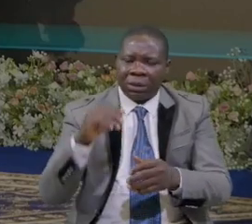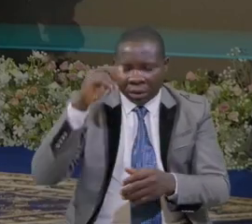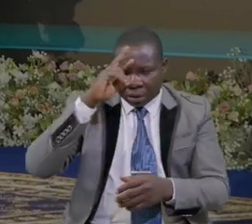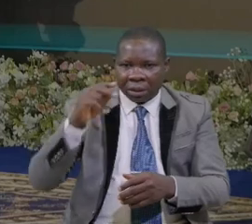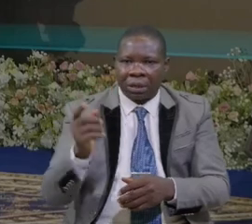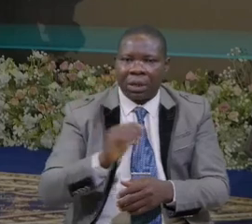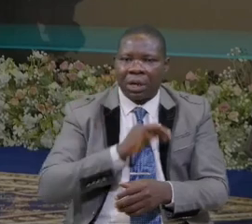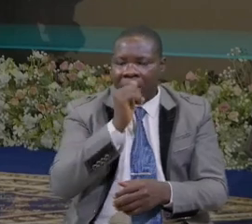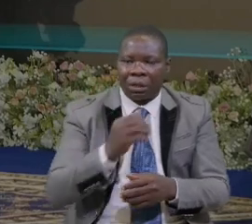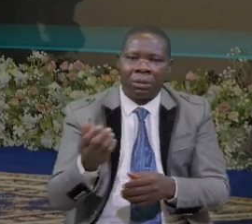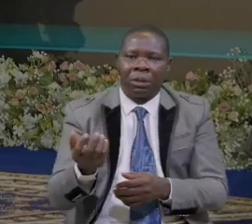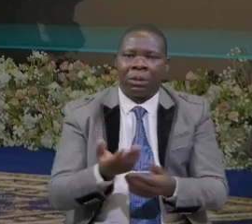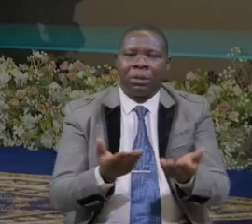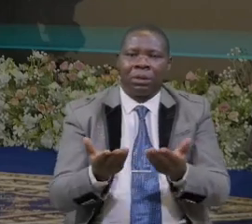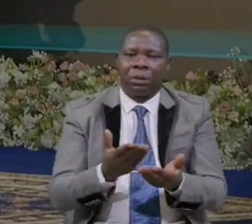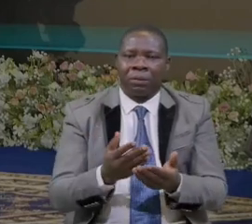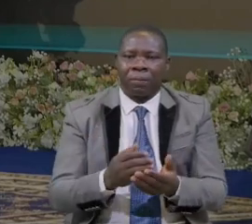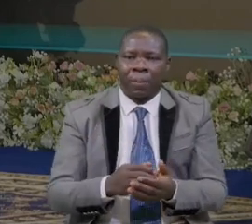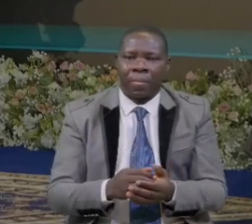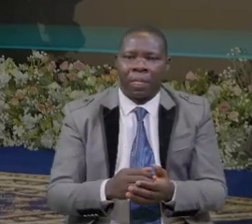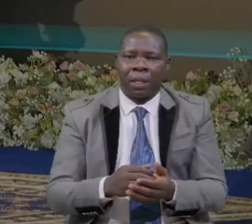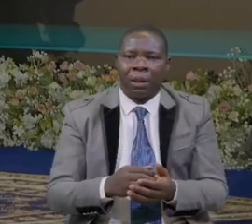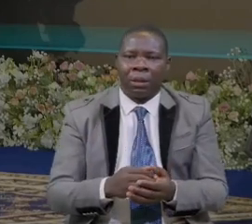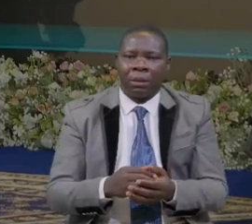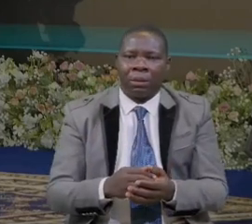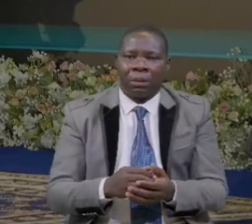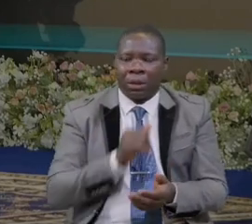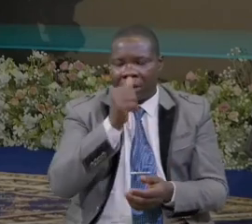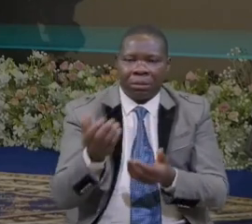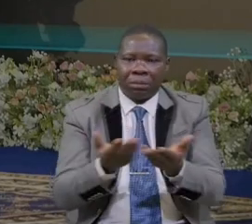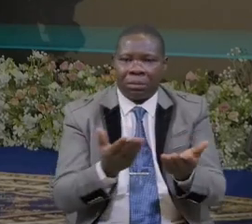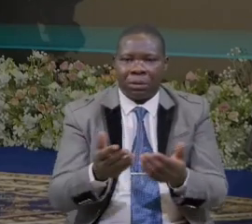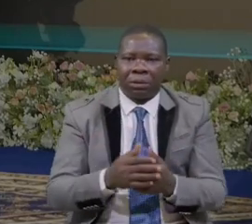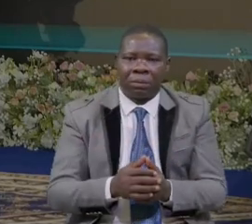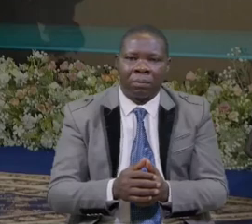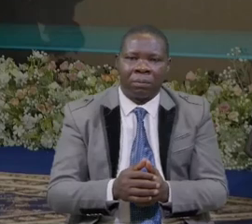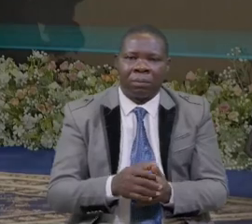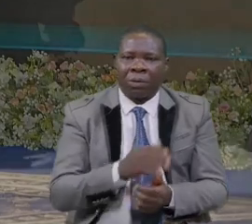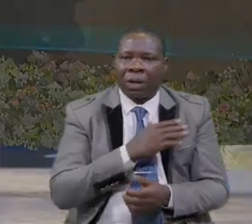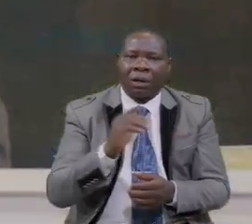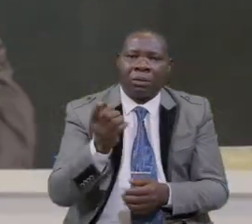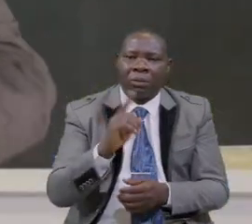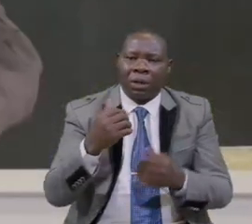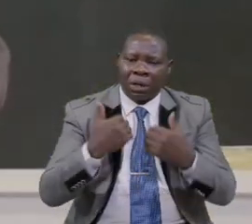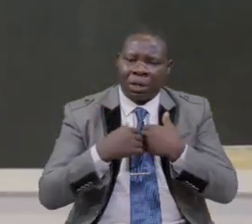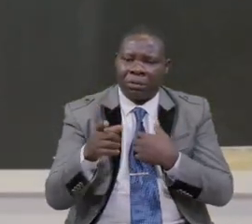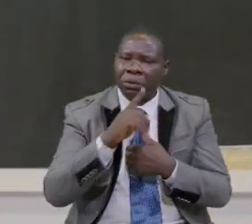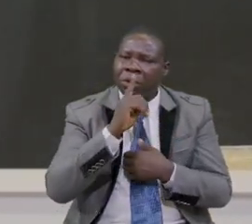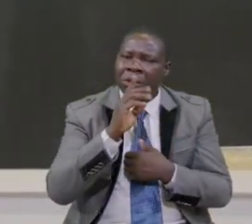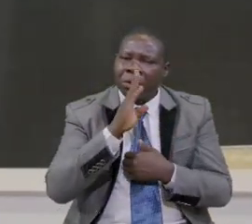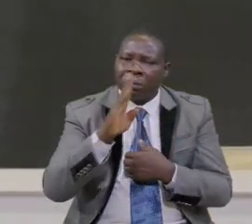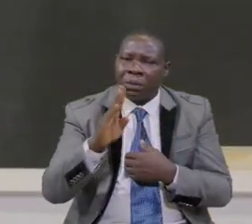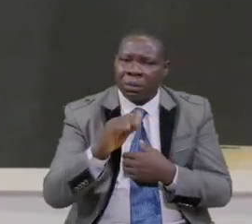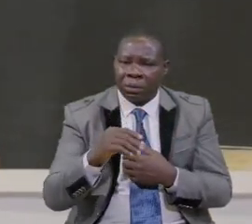Ne les écoute pas, je suis là, il n'était pas là. Où étais-tu? Ah, je suis